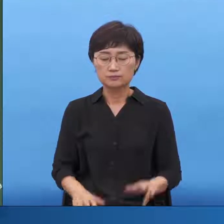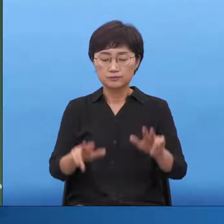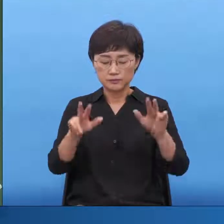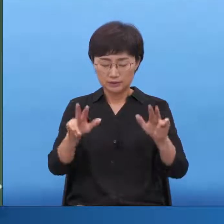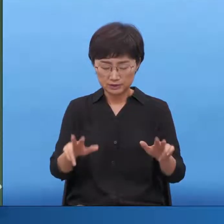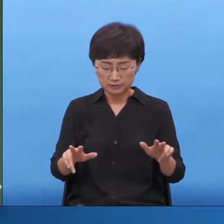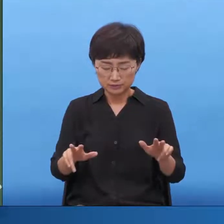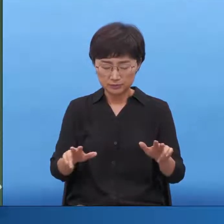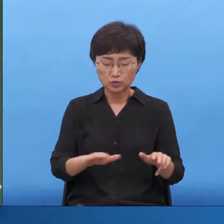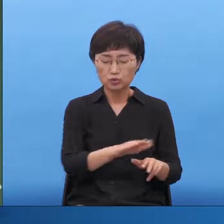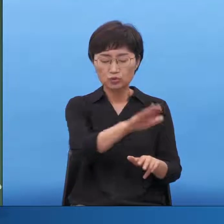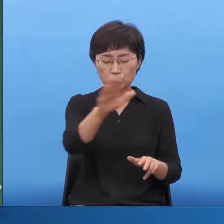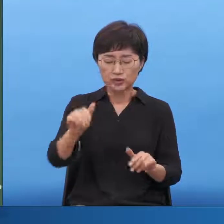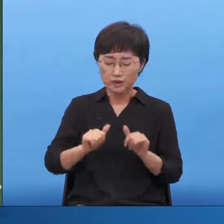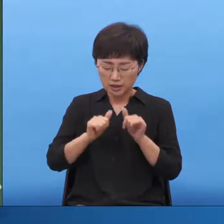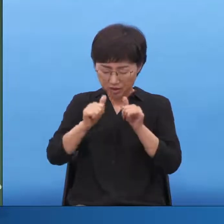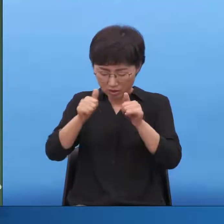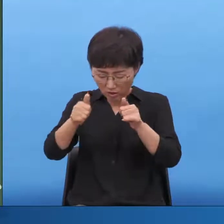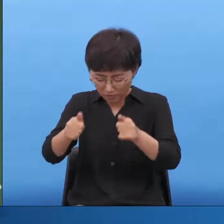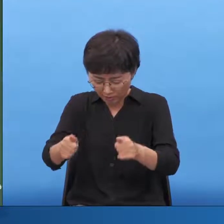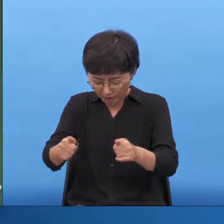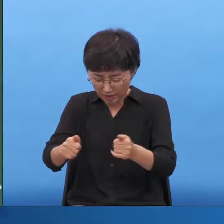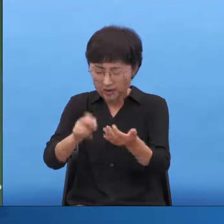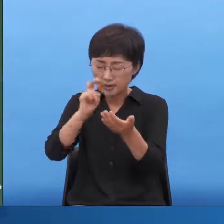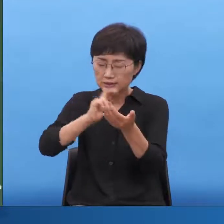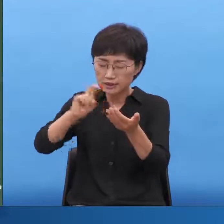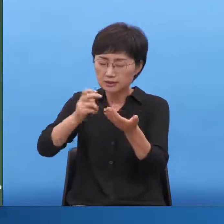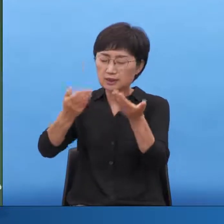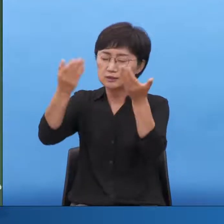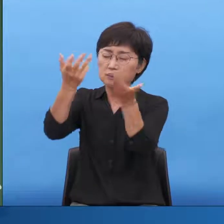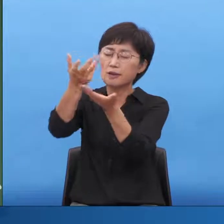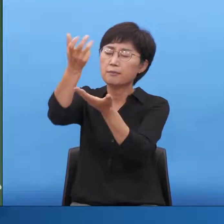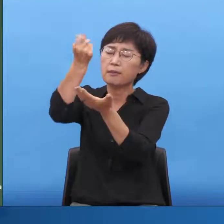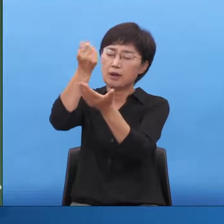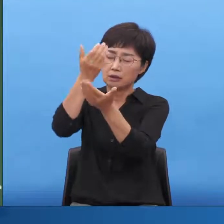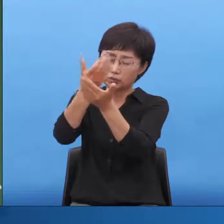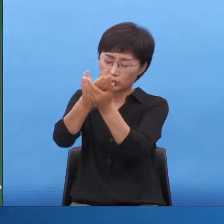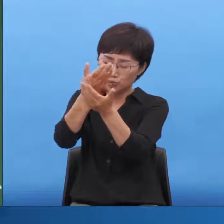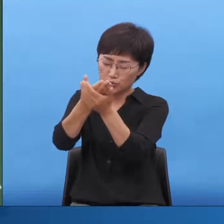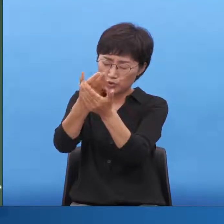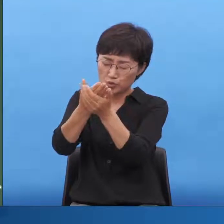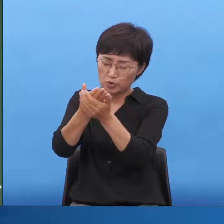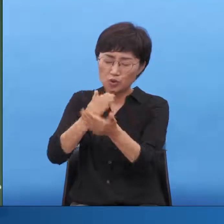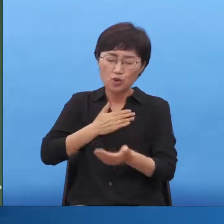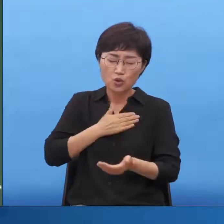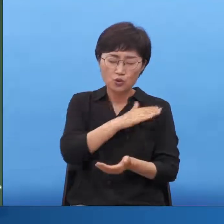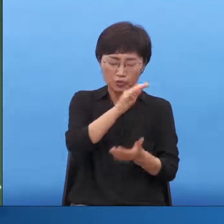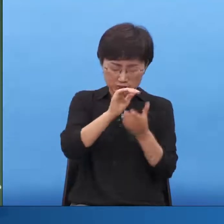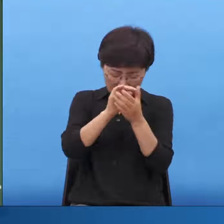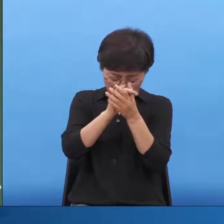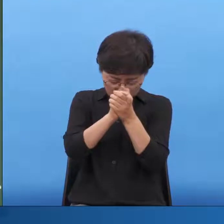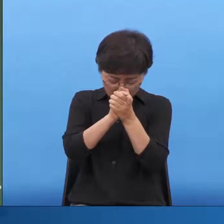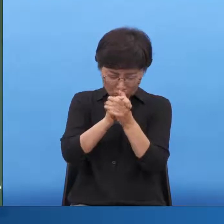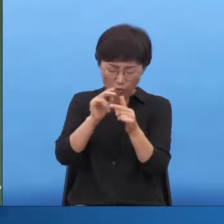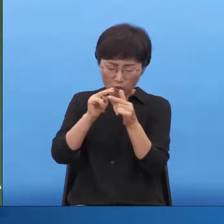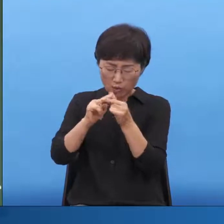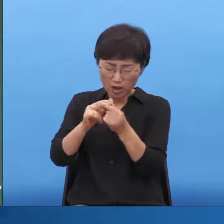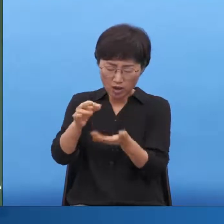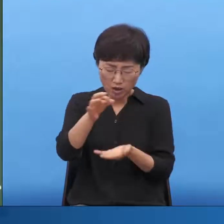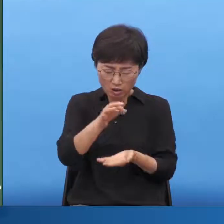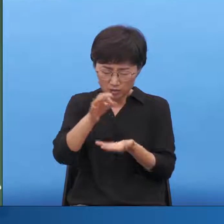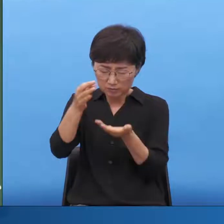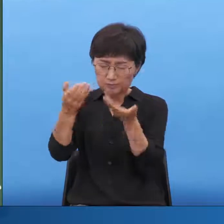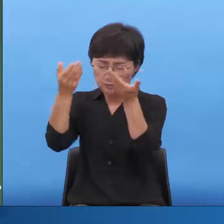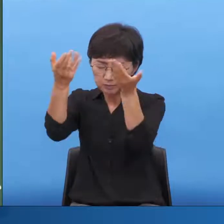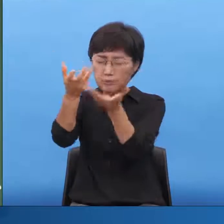지금 이 시간에 우리의 경배와 찬양을 받으시옵소서. 愿这一刻悦纳我们的敬拜和赞美. 우리의 기도와 예물을 받으시옵소서.